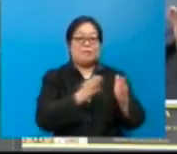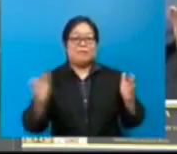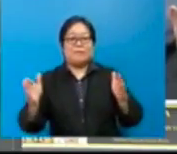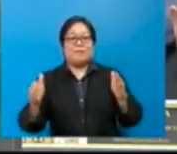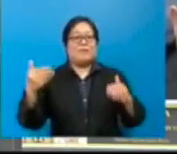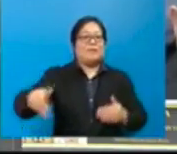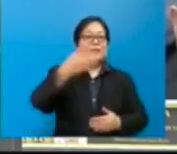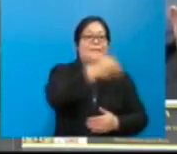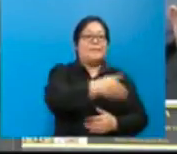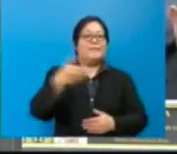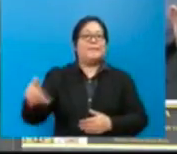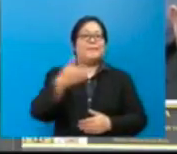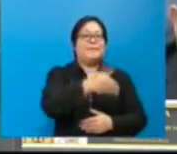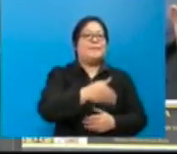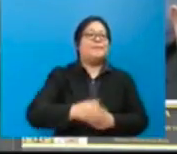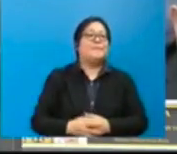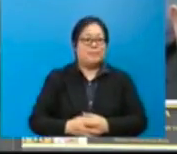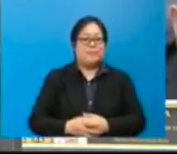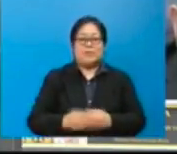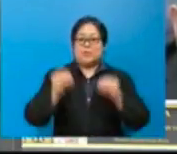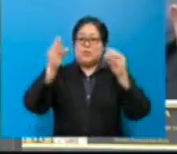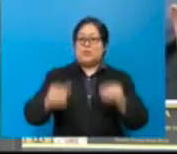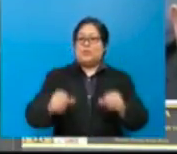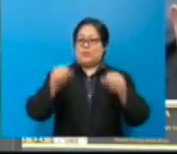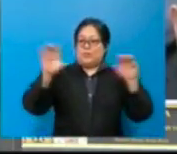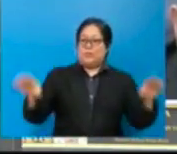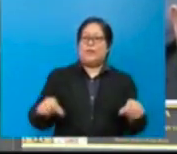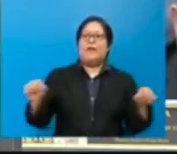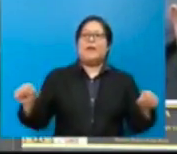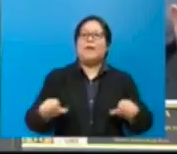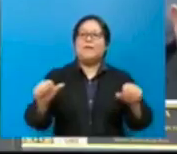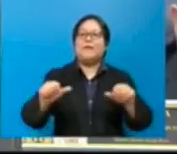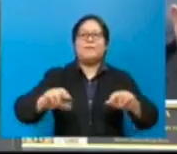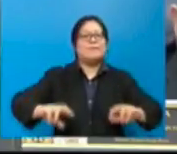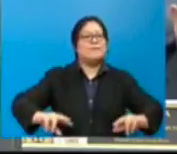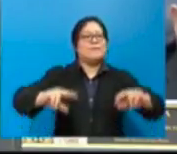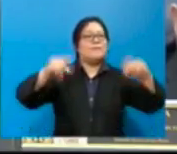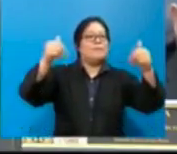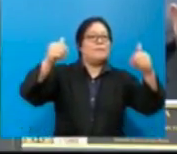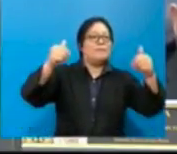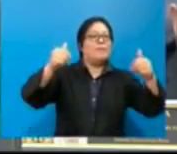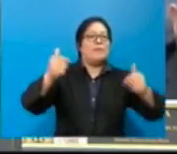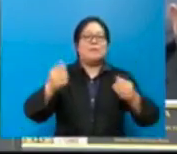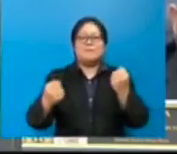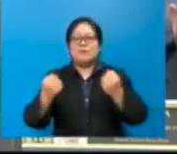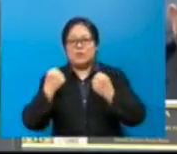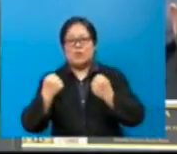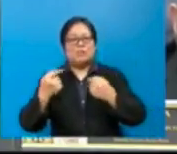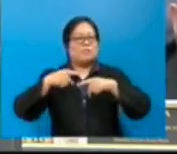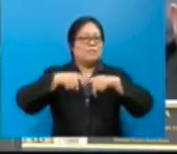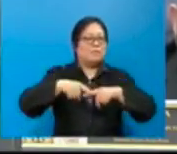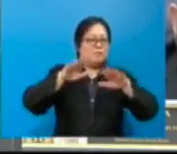tempoh penggiliran dilaksanakan. Guru boleh melaksanakan aktiviti pemulihan atau pengukuhan bergantung